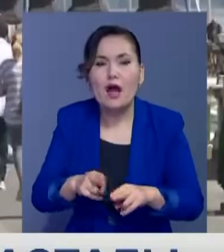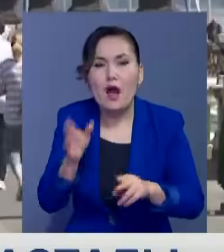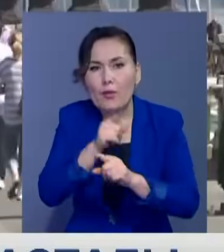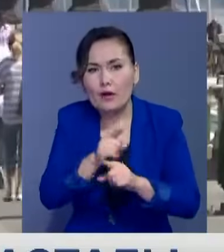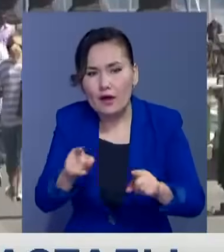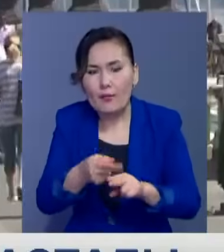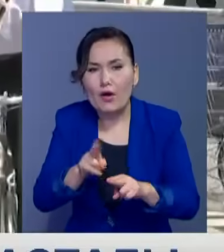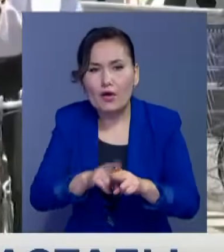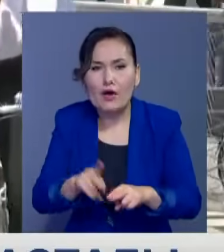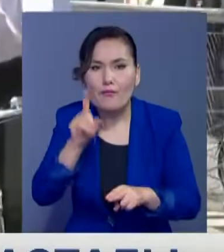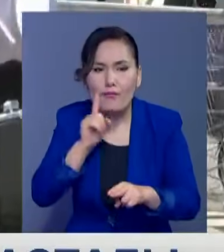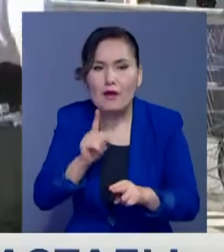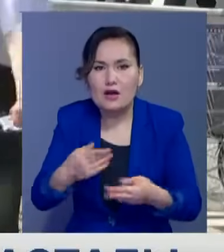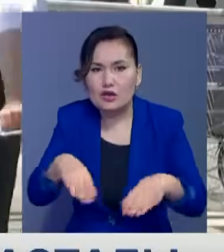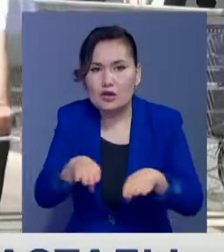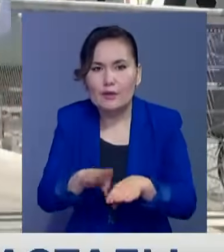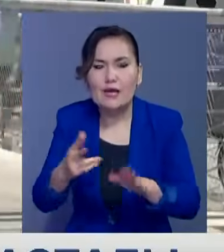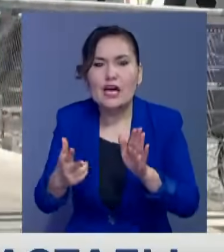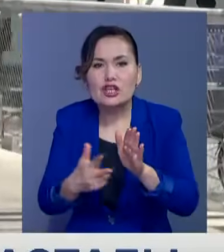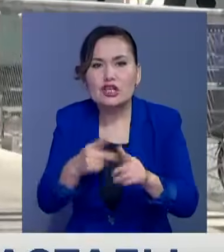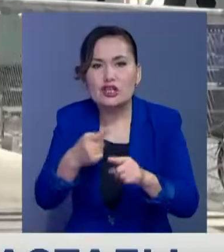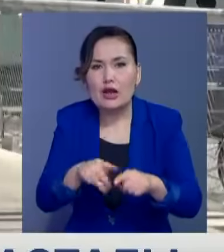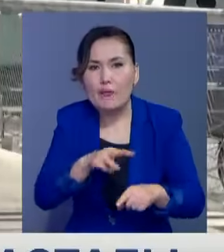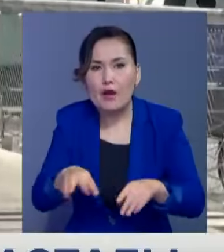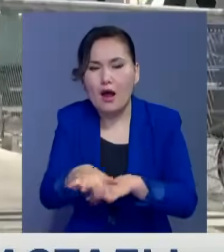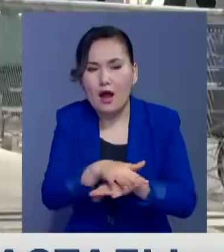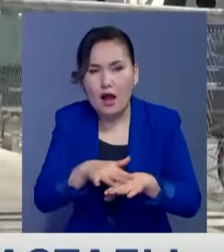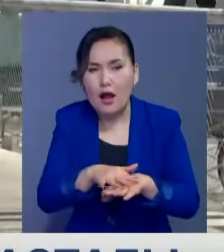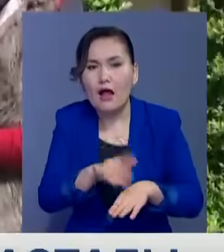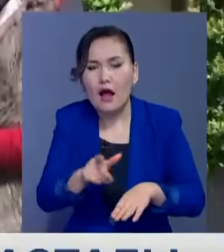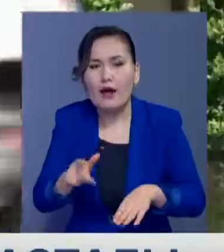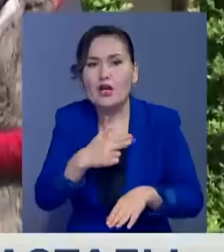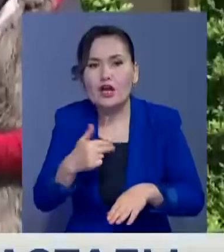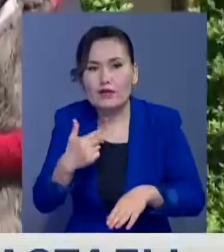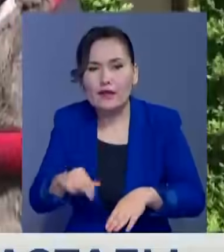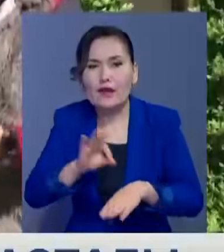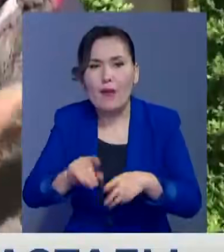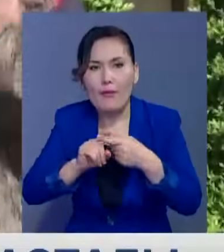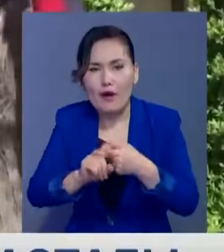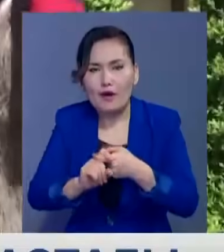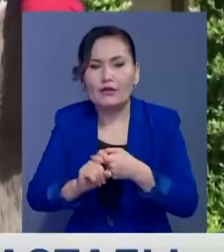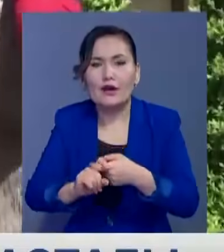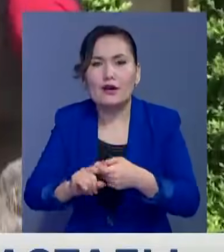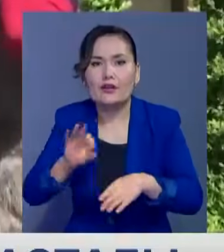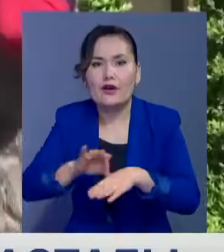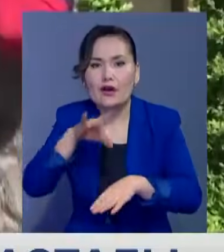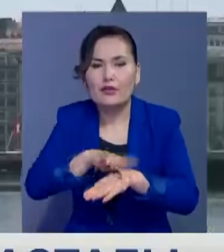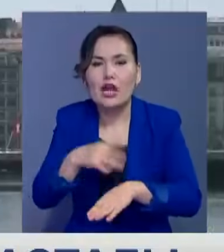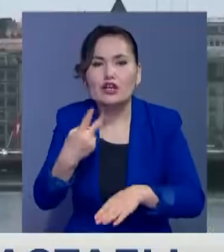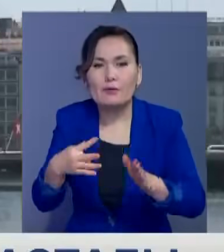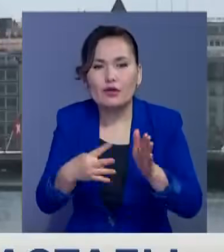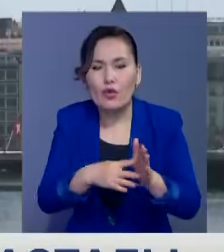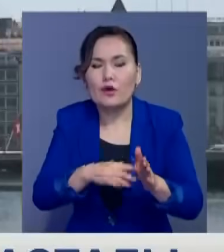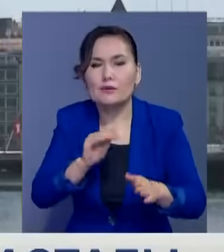мерзімге дейін жете алмайтын сыңайлы. 8,5 миллион халқы бар Швейцарияда коронавируспен 29 мыңнан астам адам ауырып